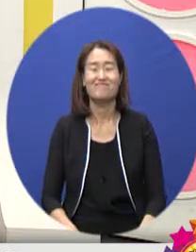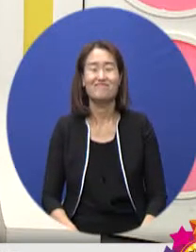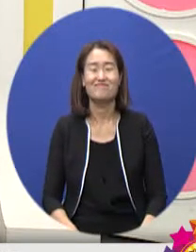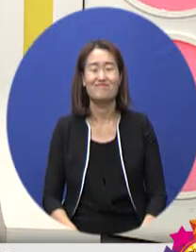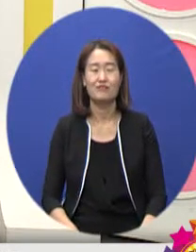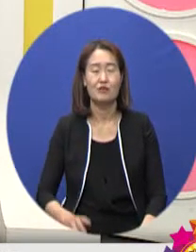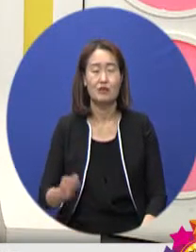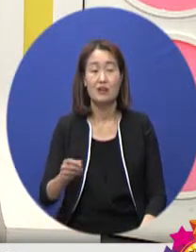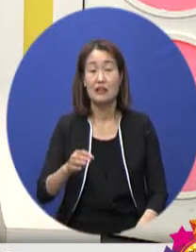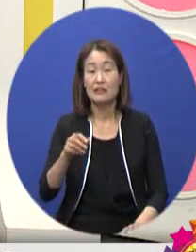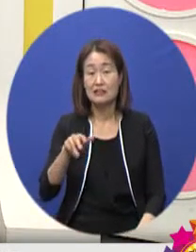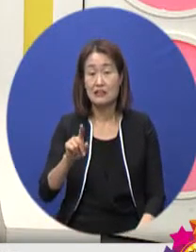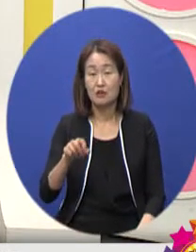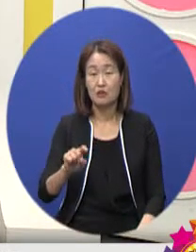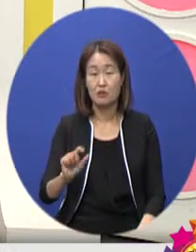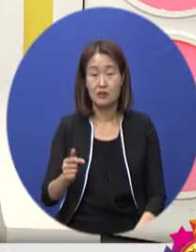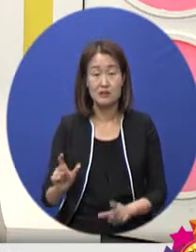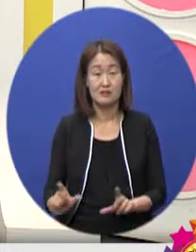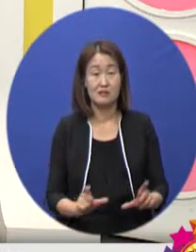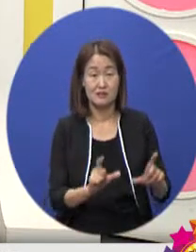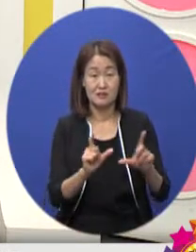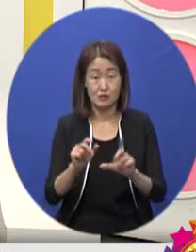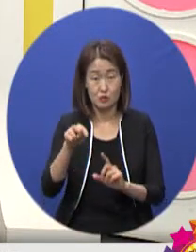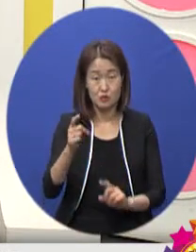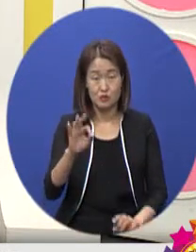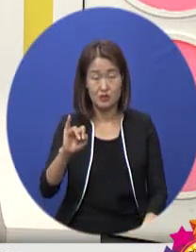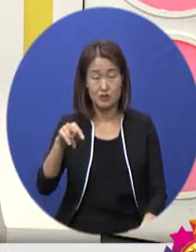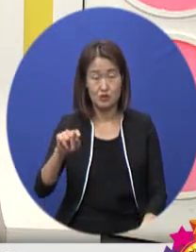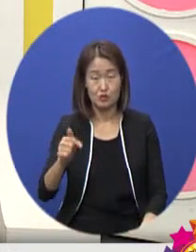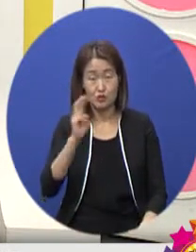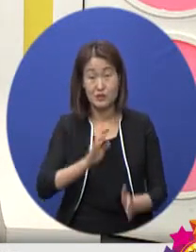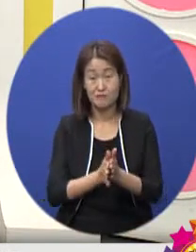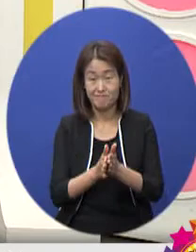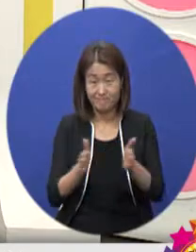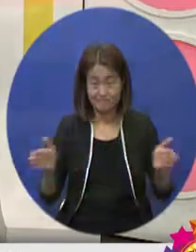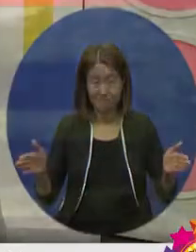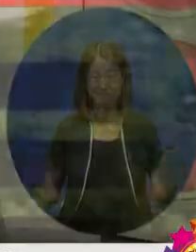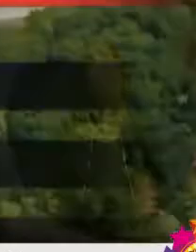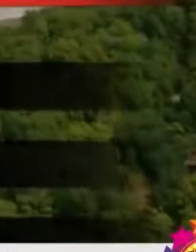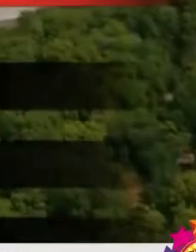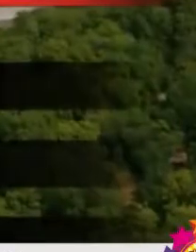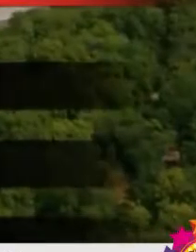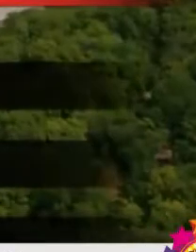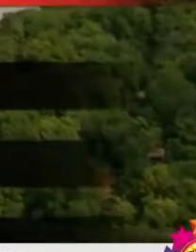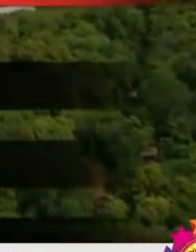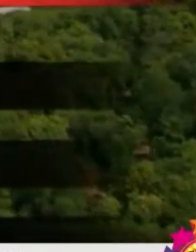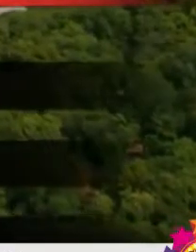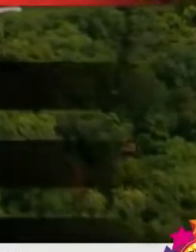네, 창원에 살고 계시는 송희숙 어머님이 불러주십니다. 연모.